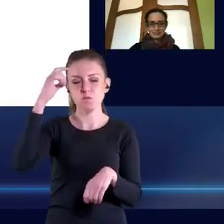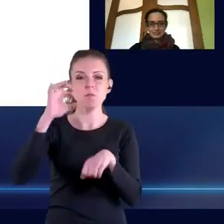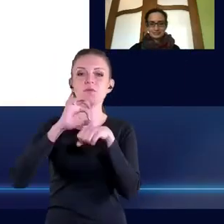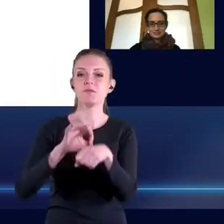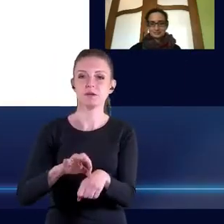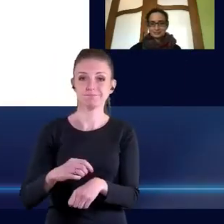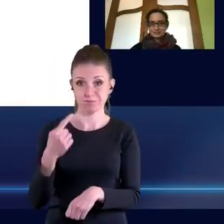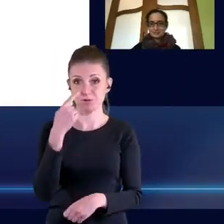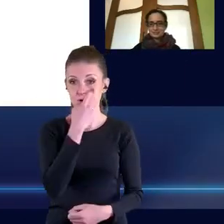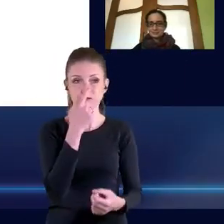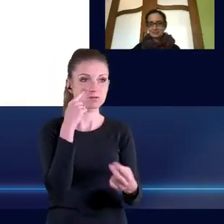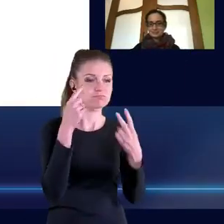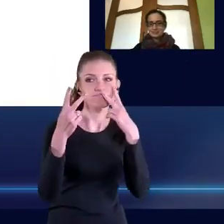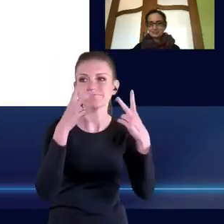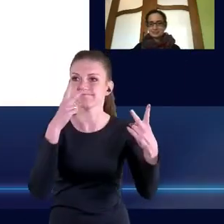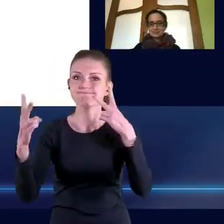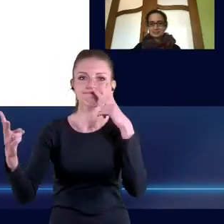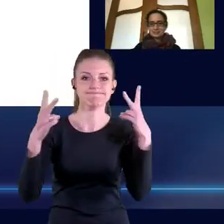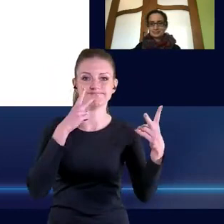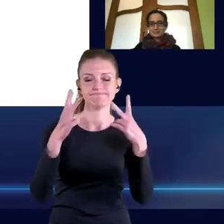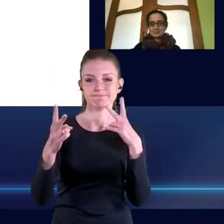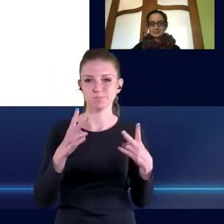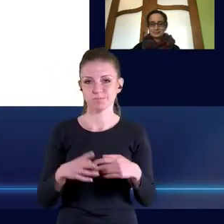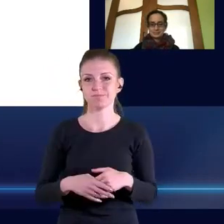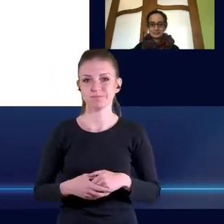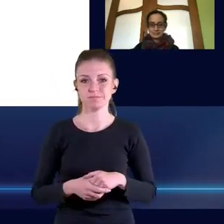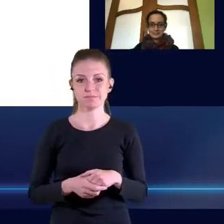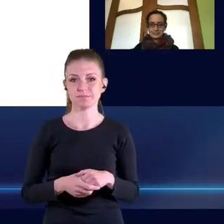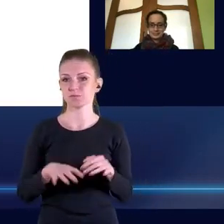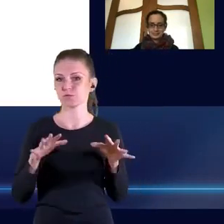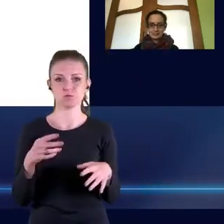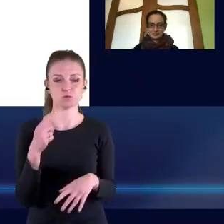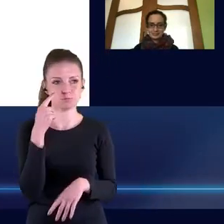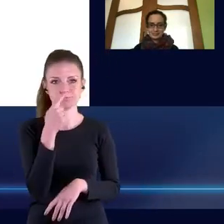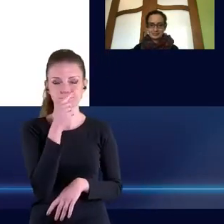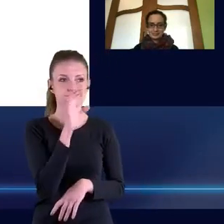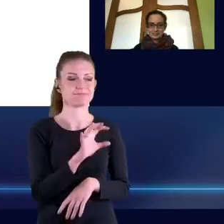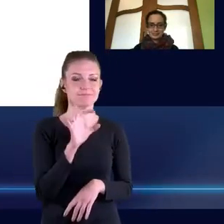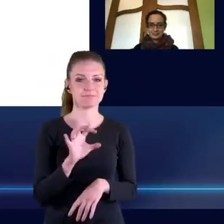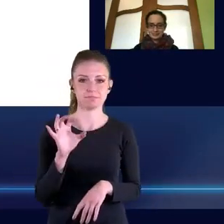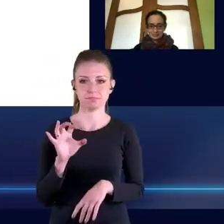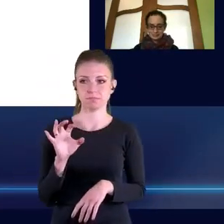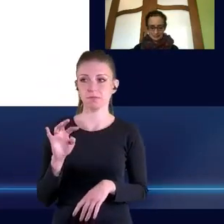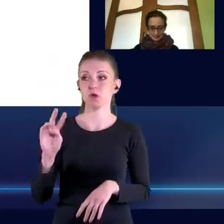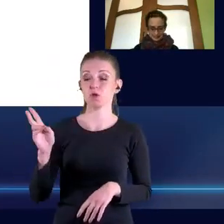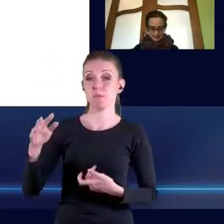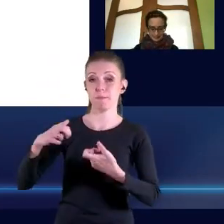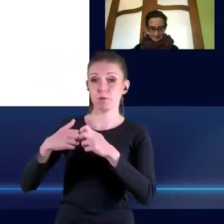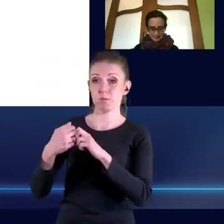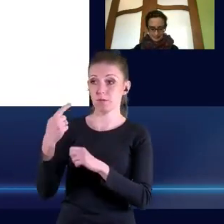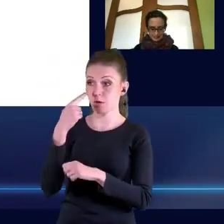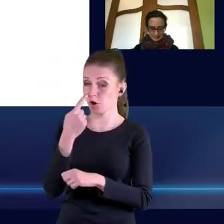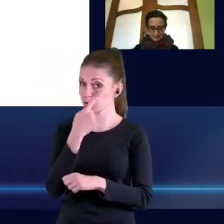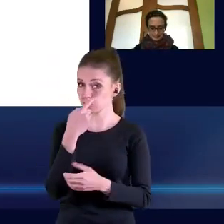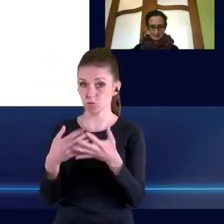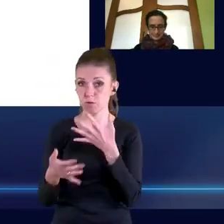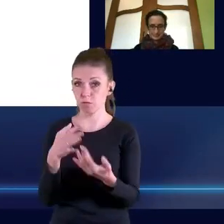to nas zobowiązuje do patrzenia osoby z niepełnosprawnością wzroku